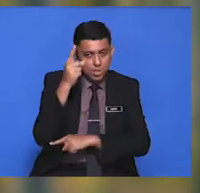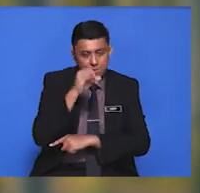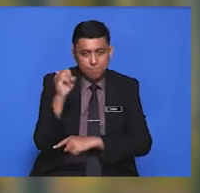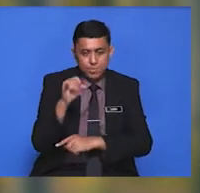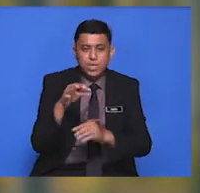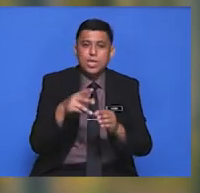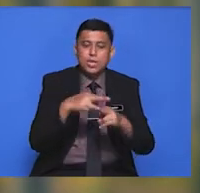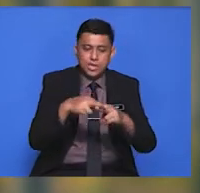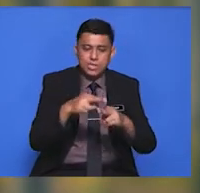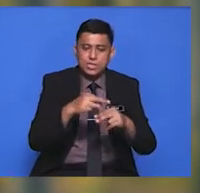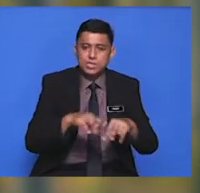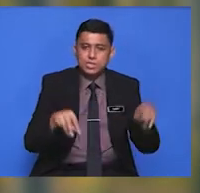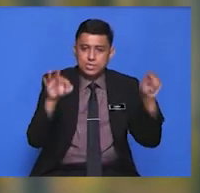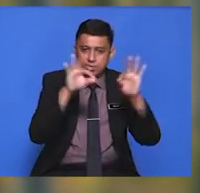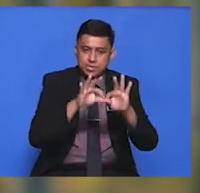dengan jelas.